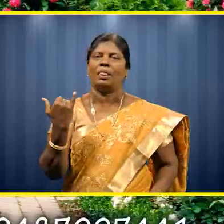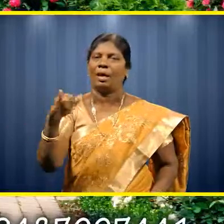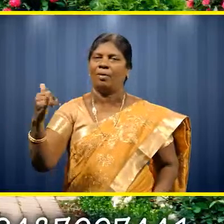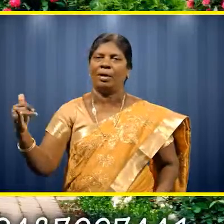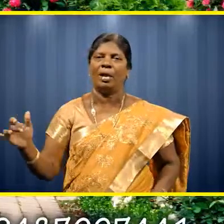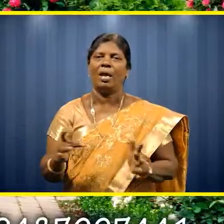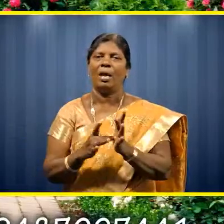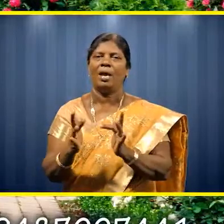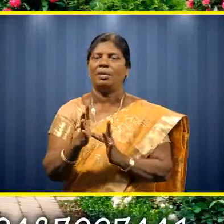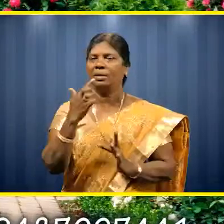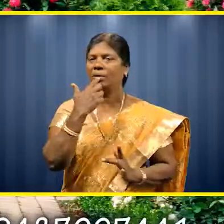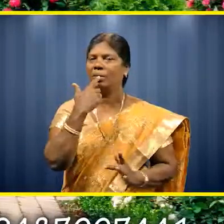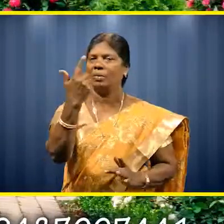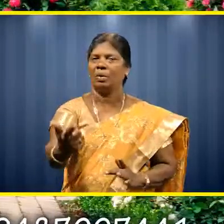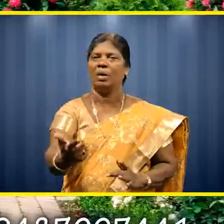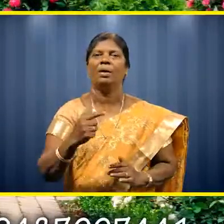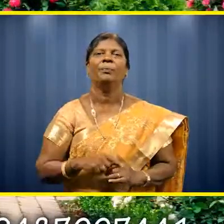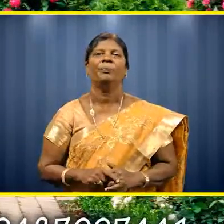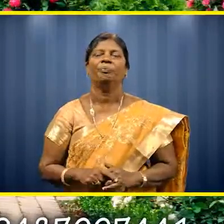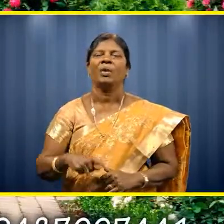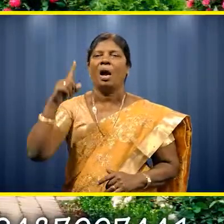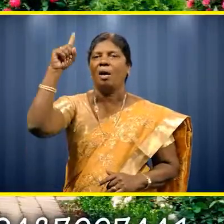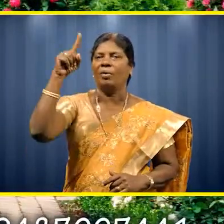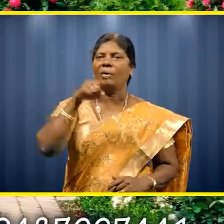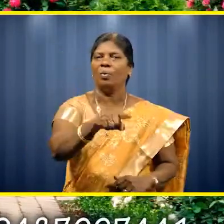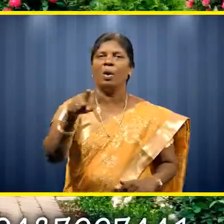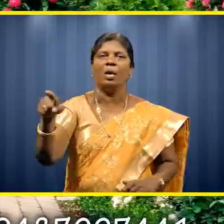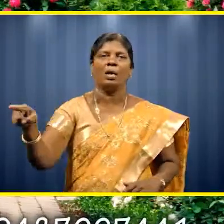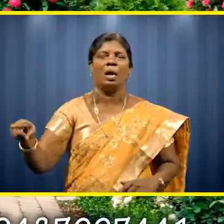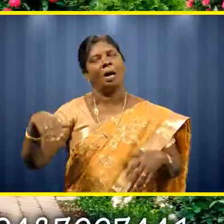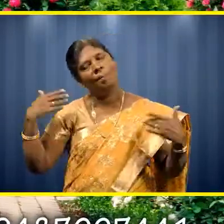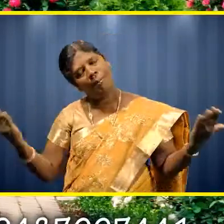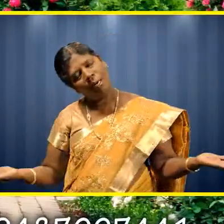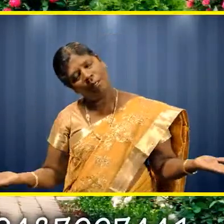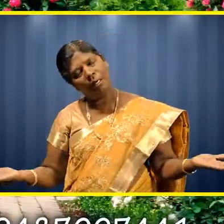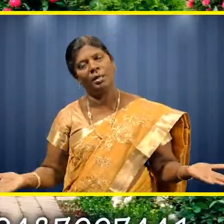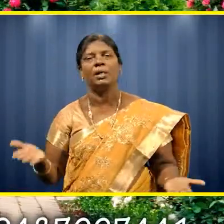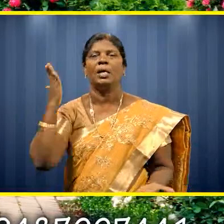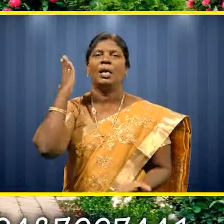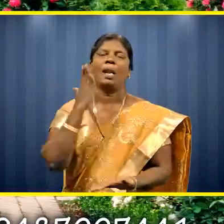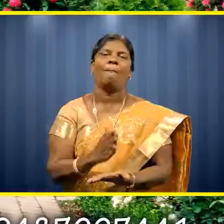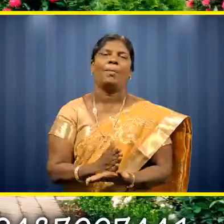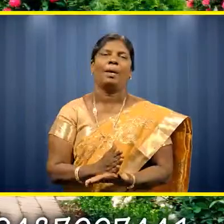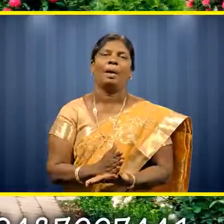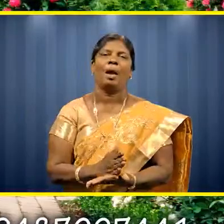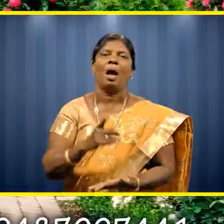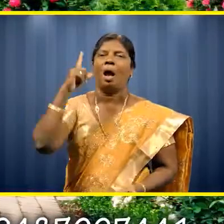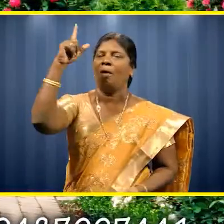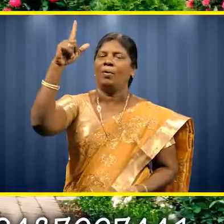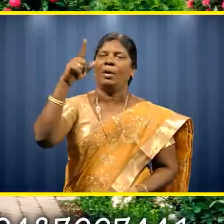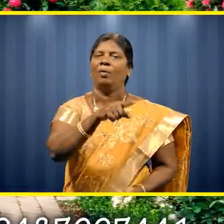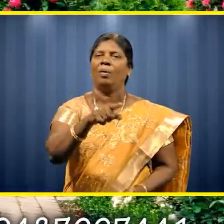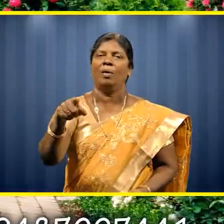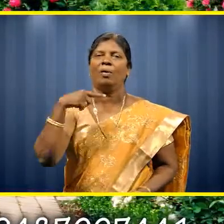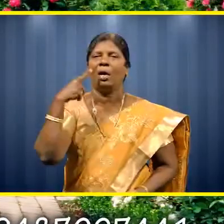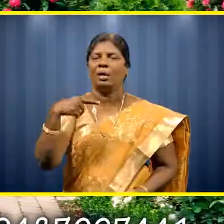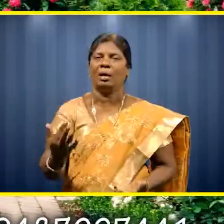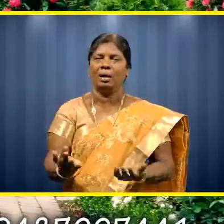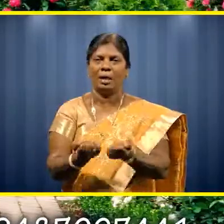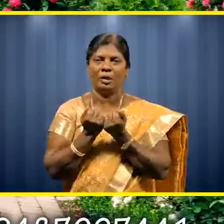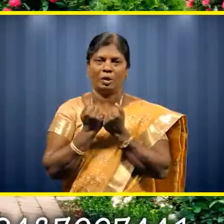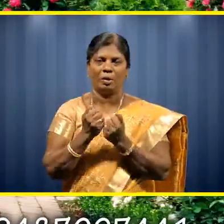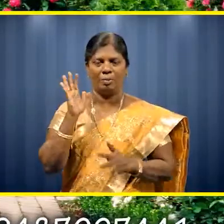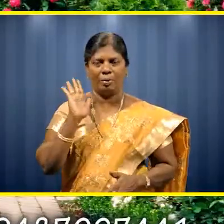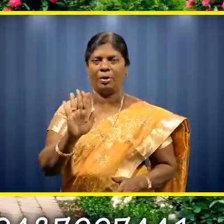உங்களுடைய தவறுகளை இயேசு கிறிஸ்துவிடம் சொல்லி அவர் உங்களுக்காக மரித்தார் என்று நம்பி அவரை உங்கள்